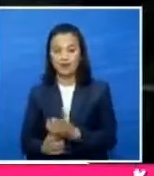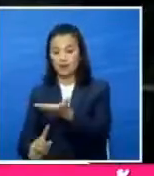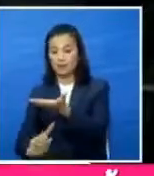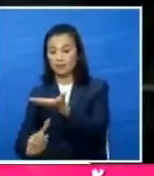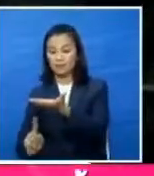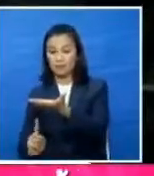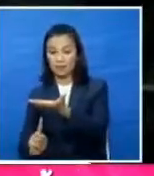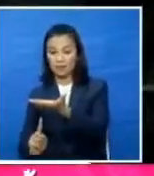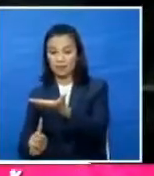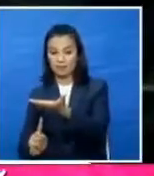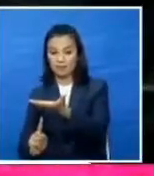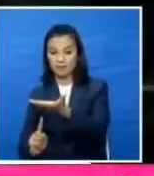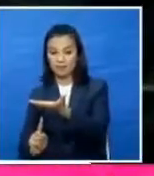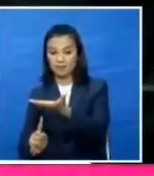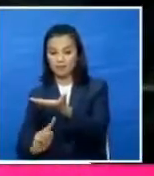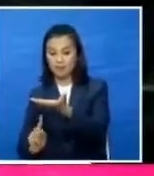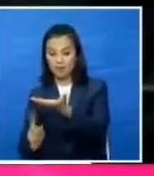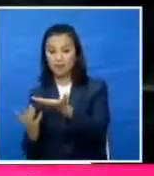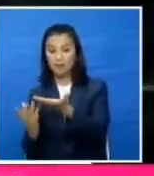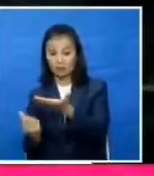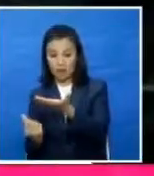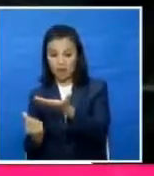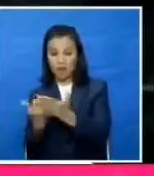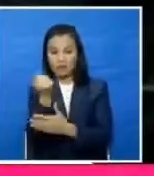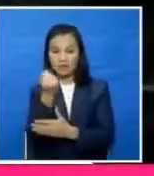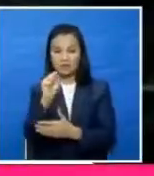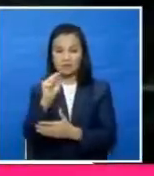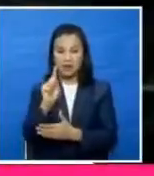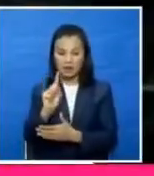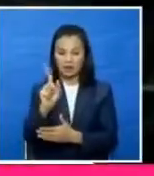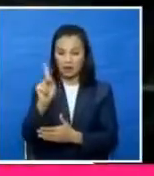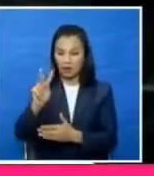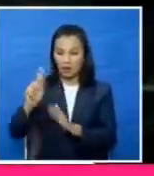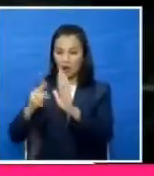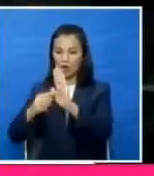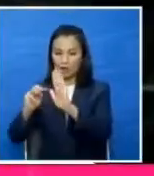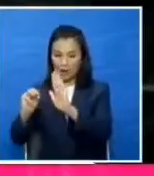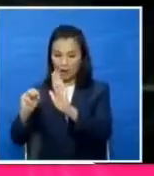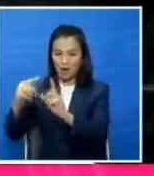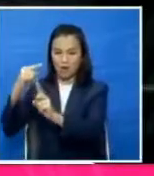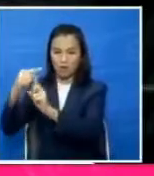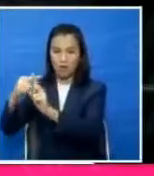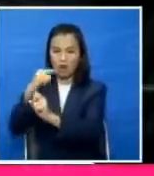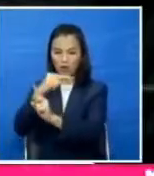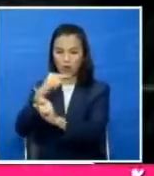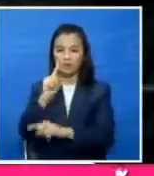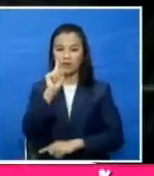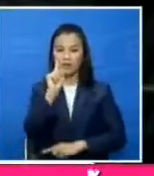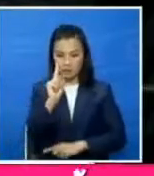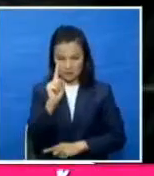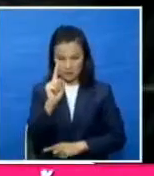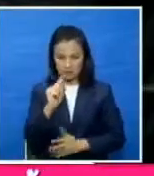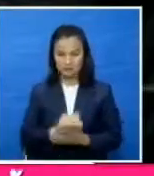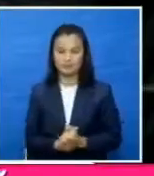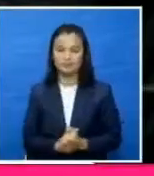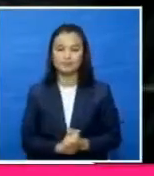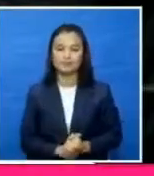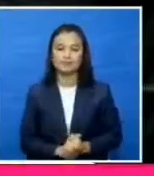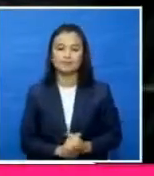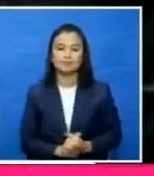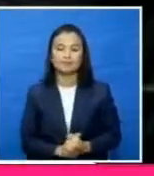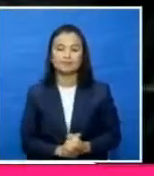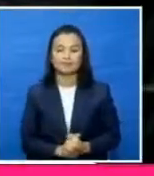ของลูกบอลที่สุ่มขึ้นมานะคะจะต้องมีน้ำหนัก11กรัมหรือคลาดเคลื่อนบวกลบไม่เกิน1กรัมตามน้ำหนักที่แสดงหน้ากล่องนะค